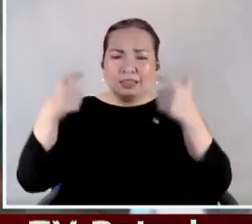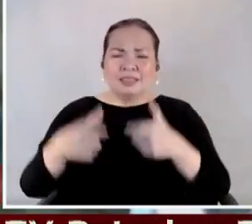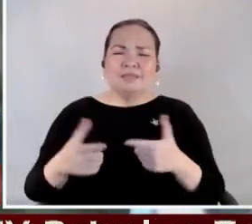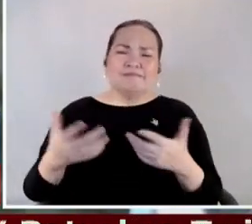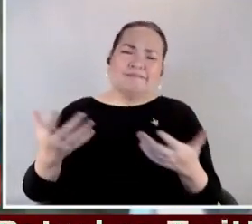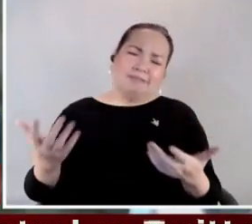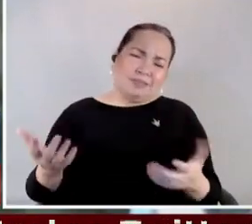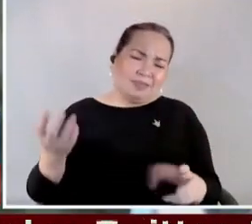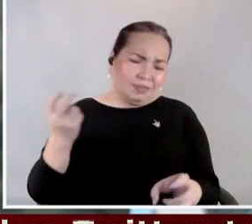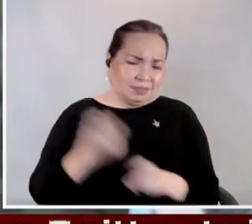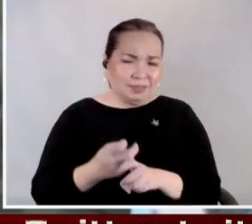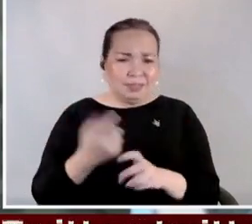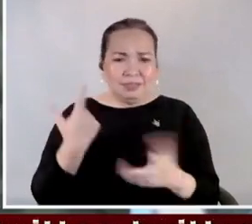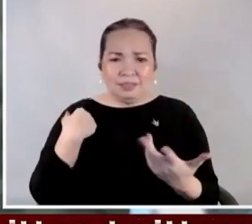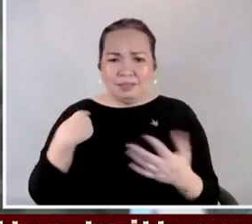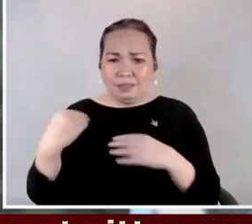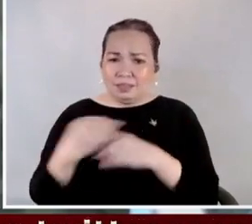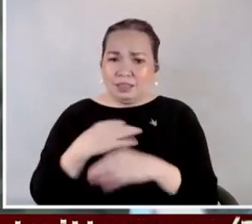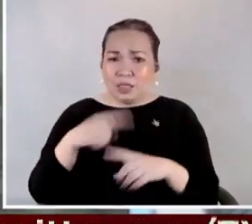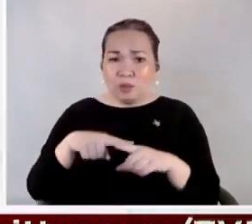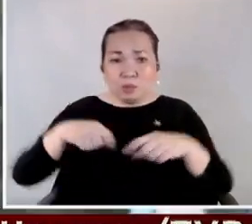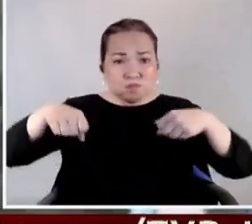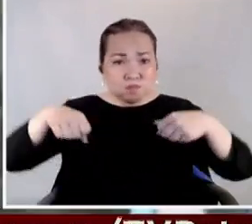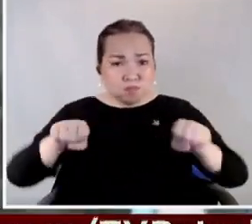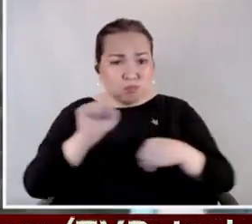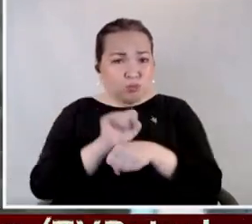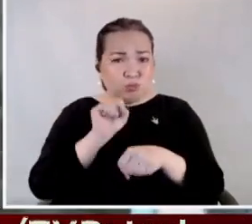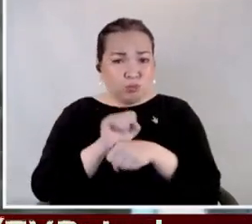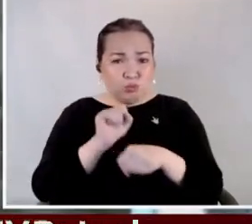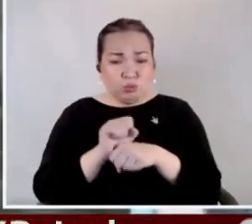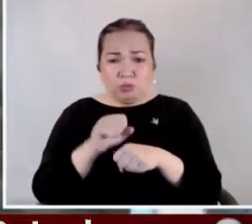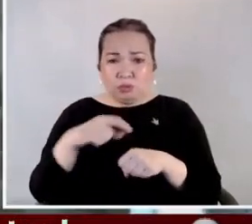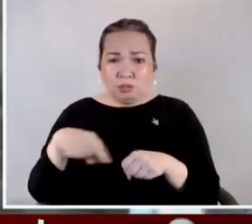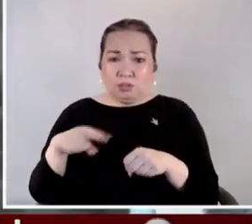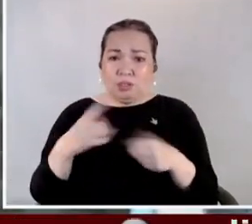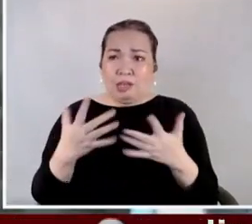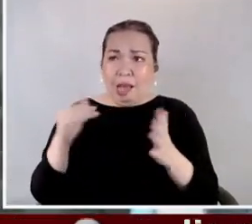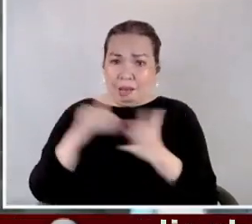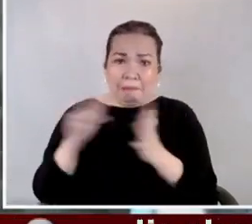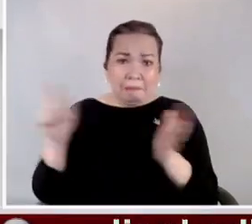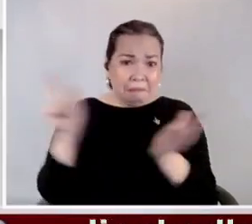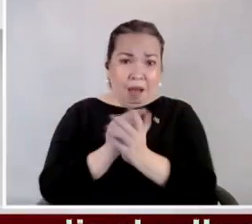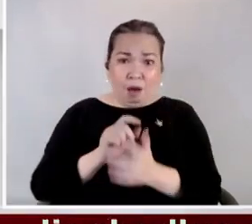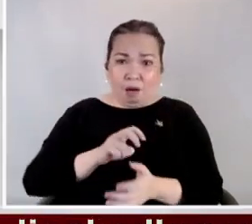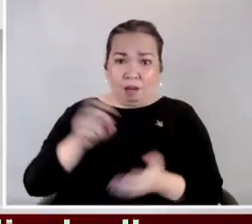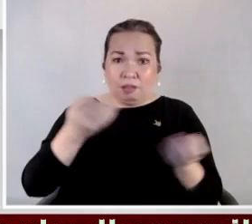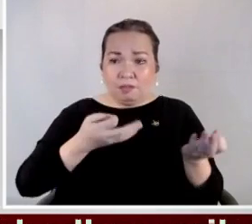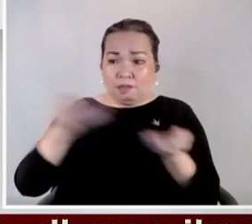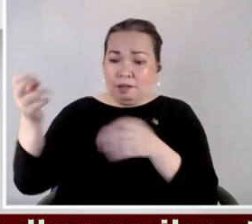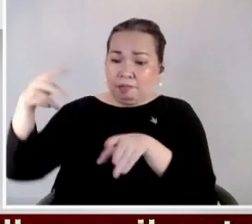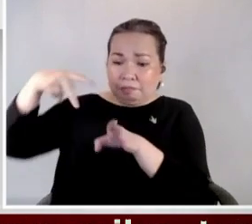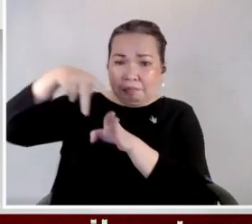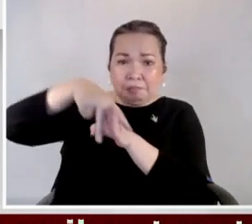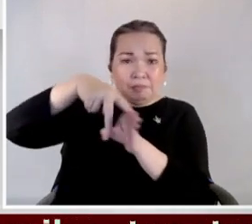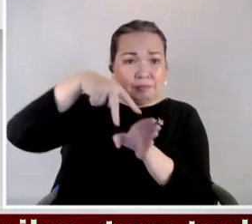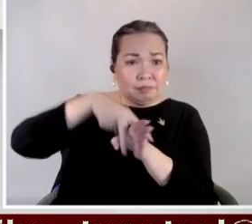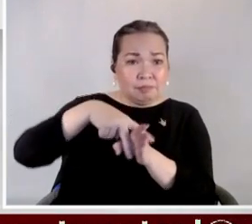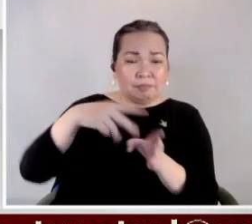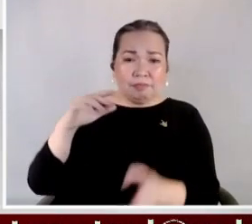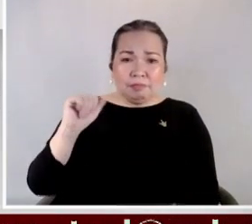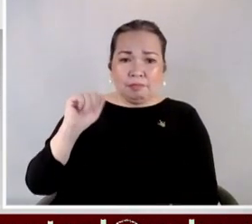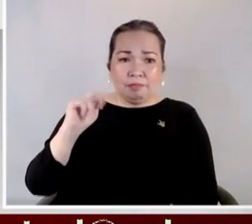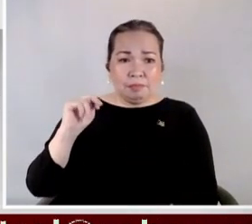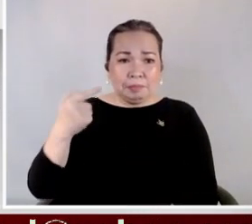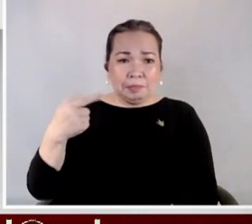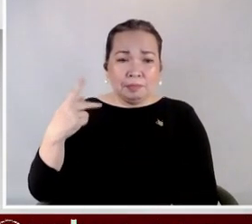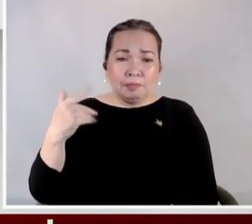mga tulad niya rider, angkas. Mamaya ipagbawal na naman yung passenger. Pero ayon kay Presidential Advisor